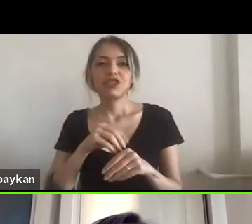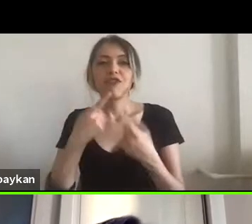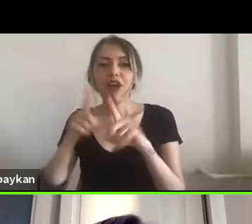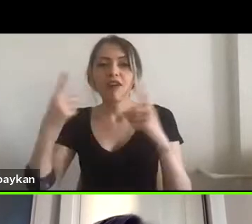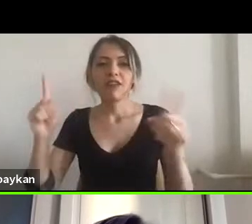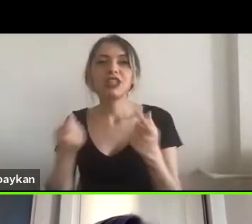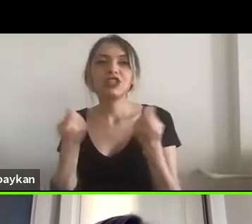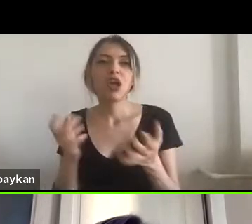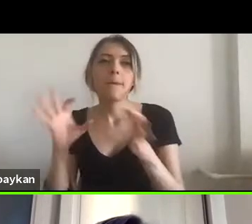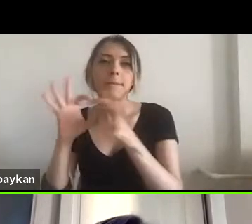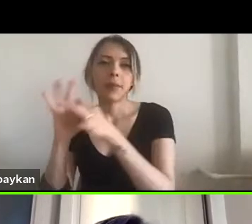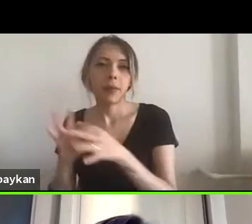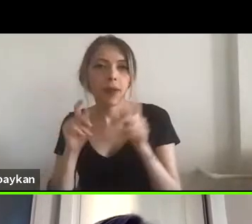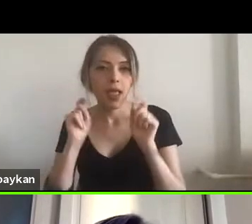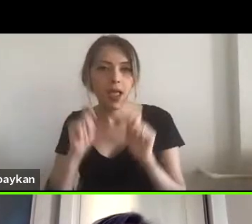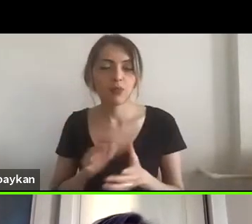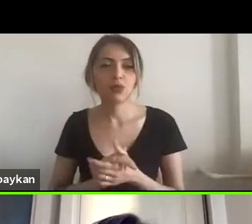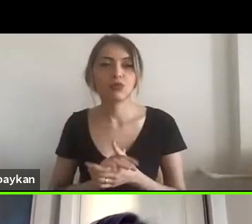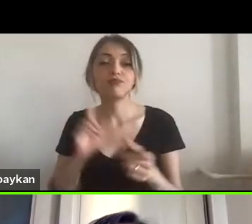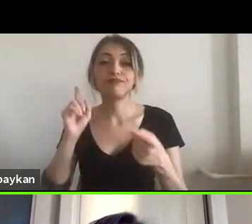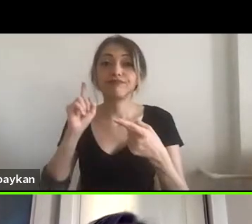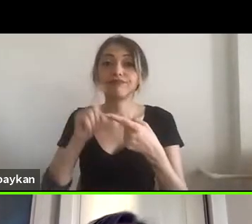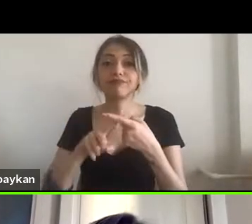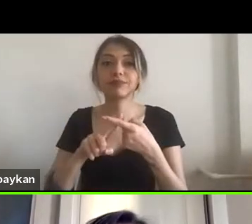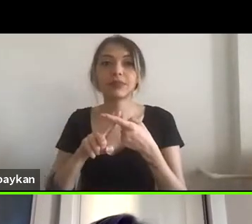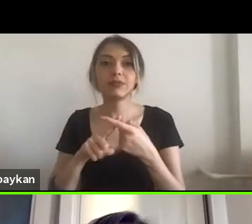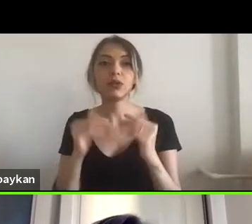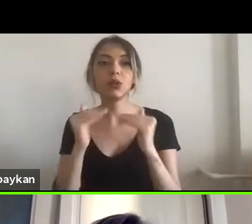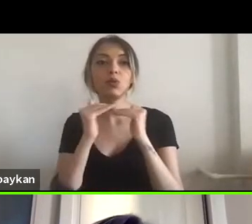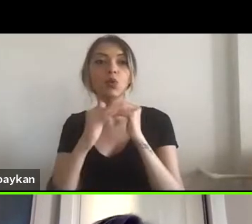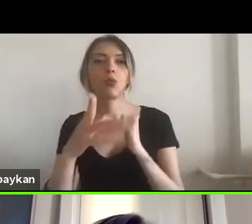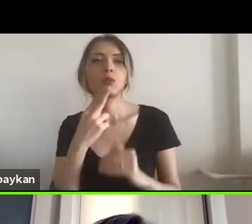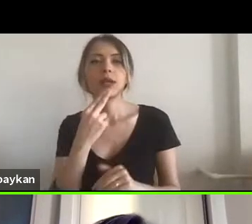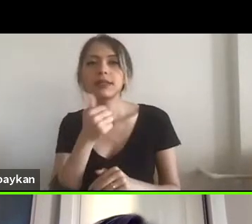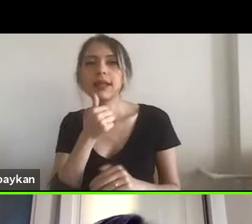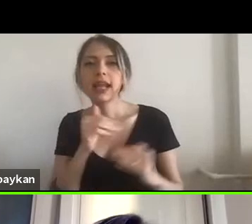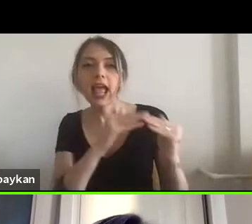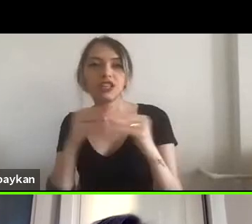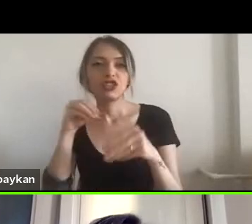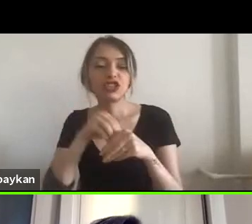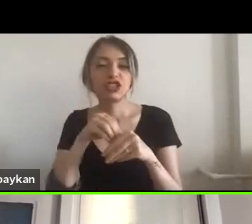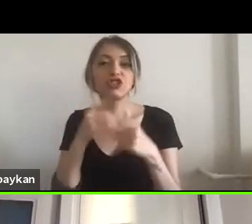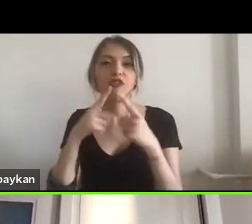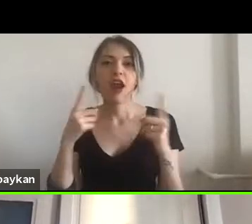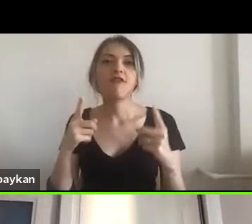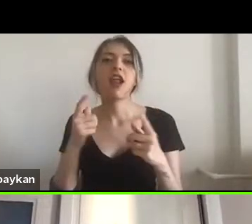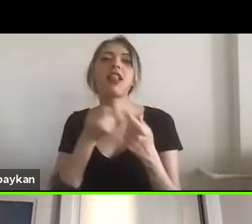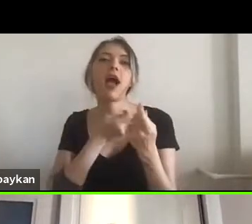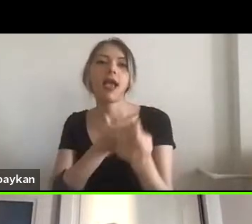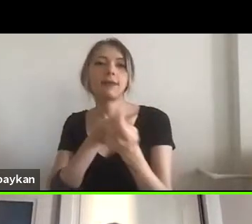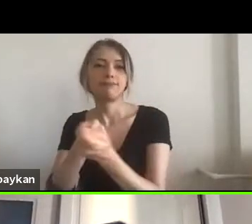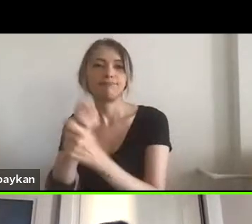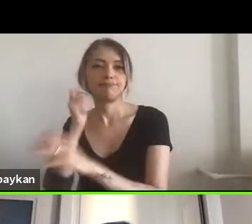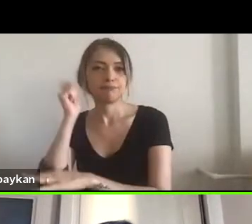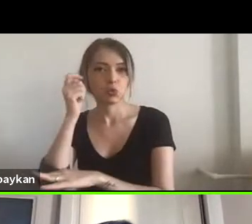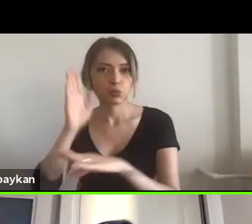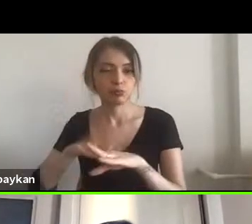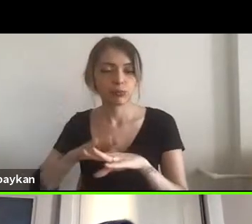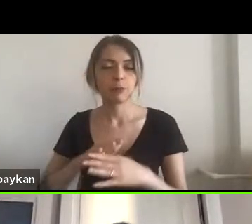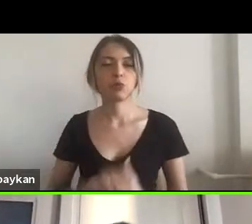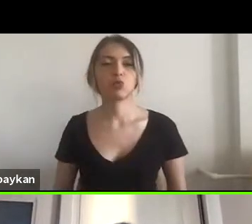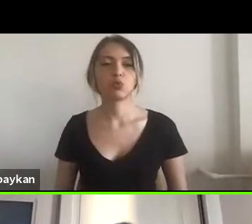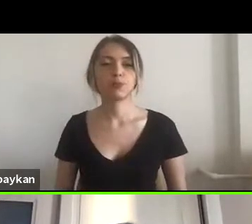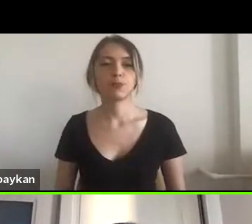ayrıca toplumsal cinsiyet eşitliği ile şiddet üzerine eğitimler düzenliyoruz. Bu kısa giriş